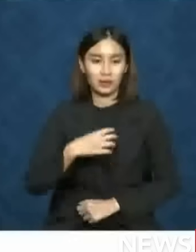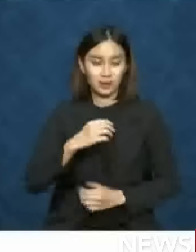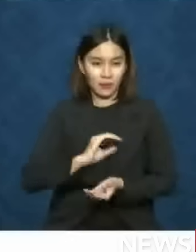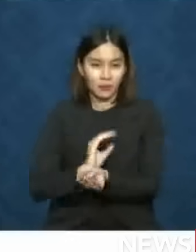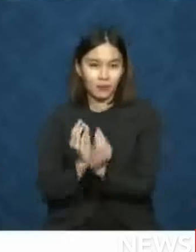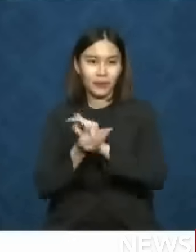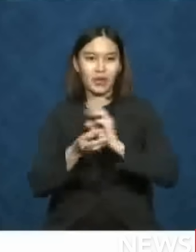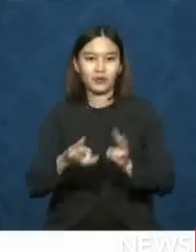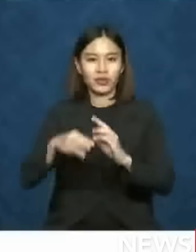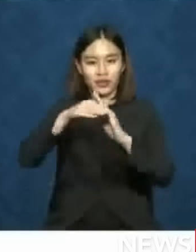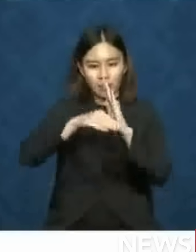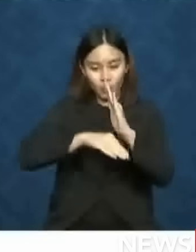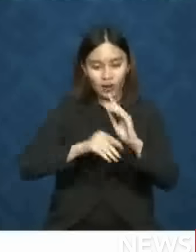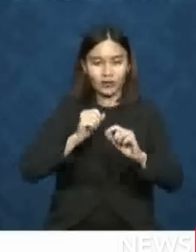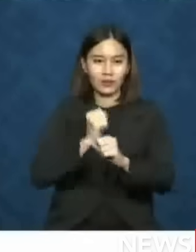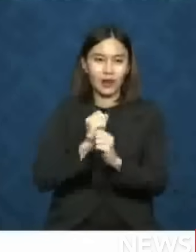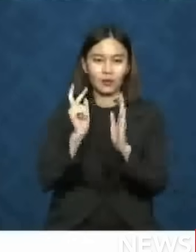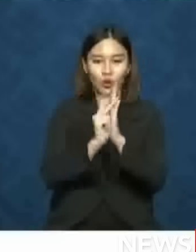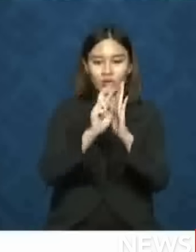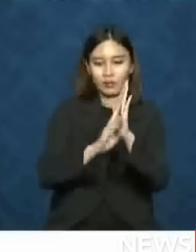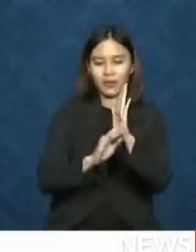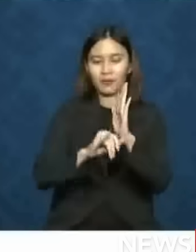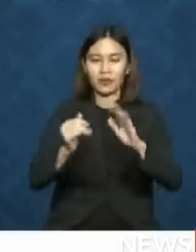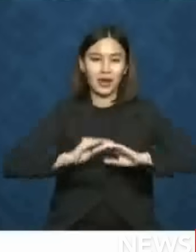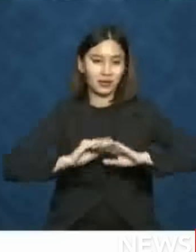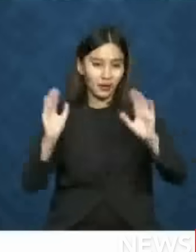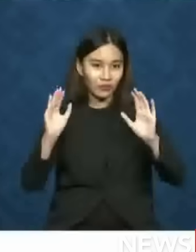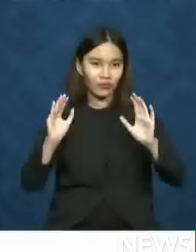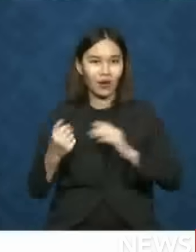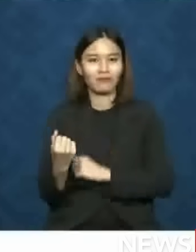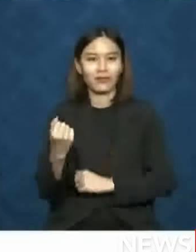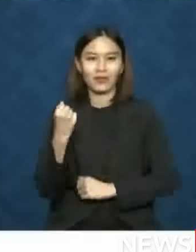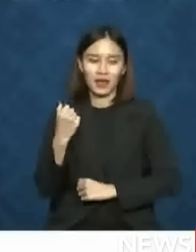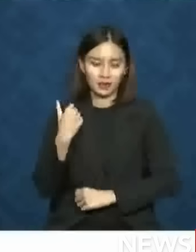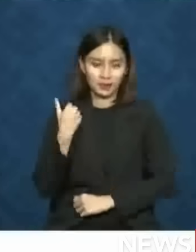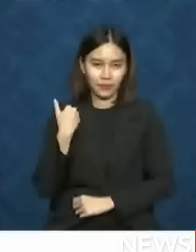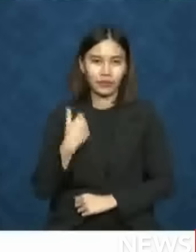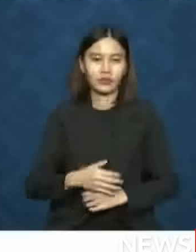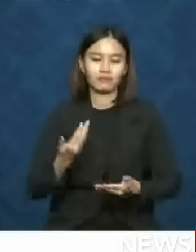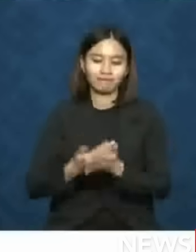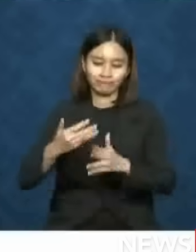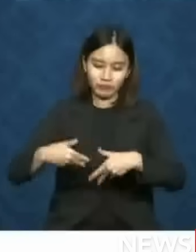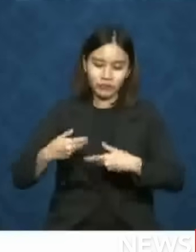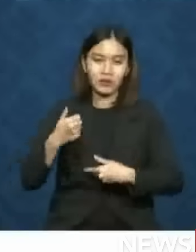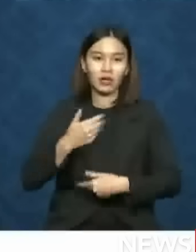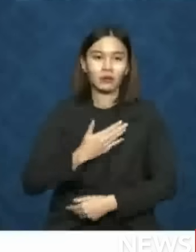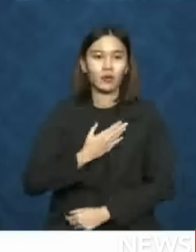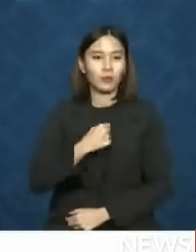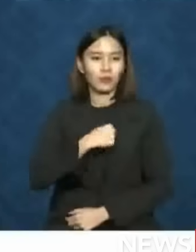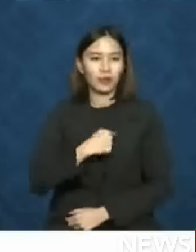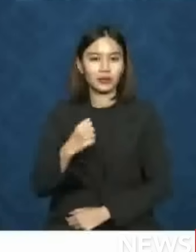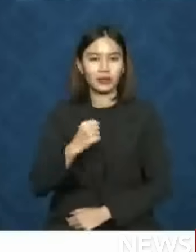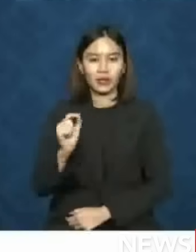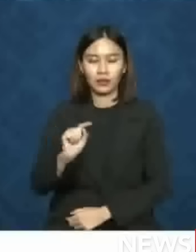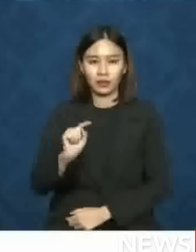ขบวนการทำงานปลดล็อคกฎระเบียบบางส่วนสร้าง Impactได้อย่างมหาศาลผมมั่นใจ